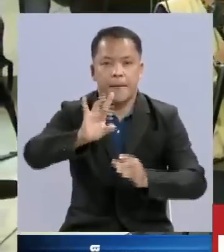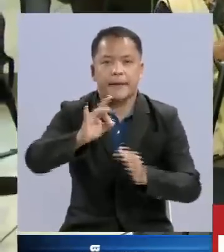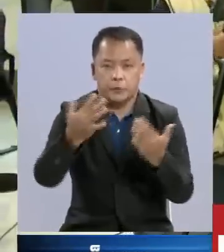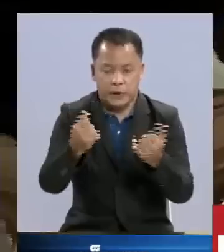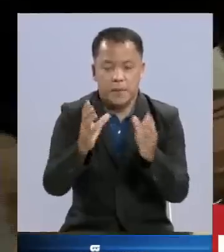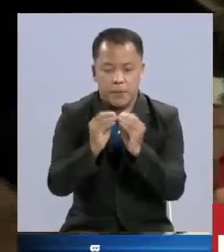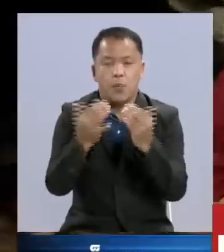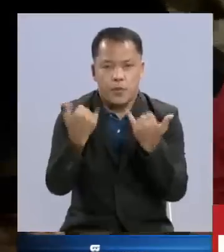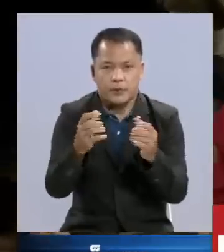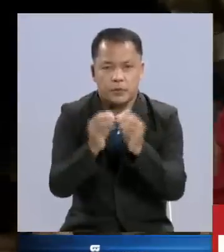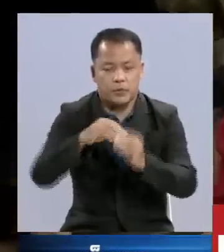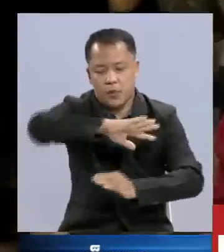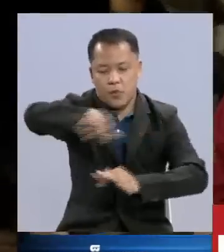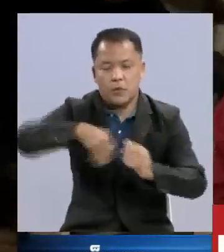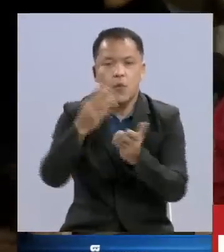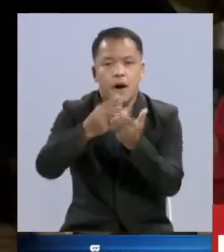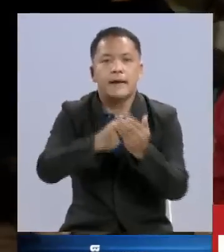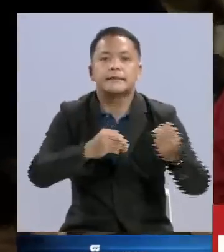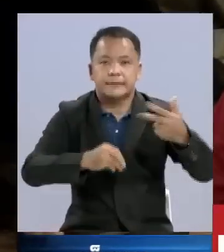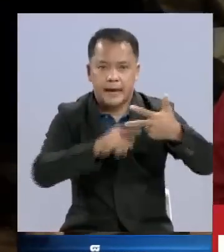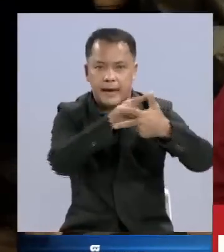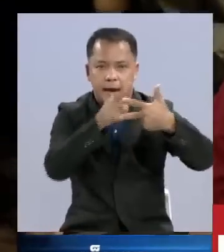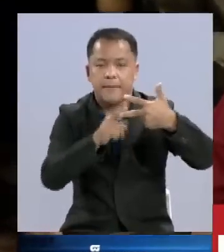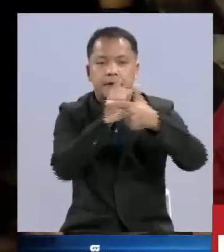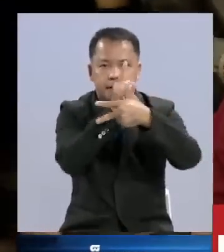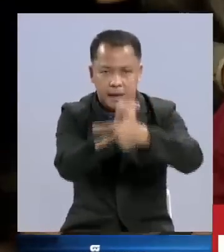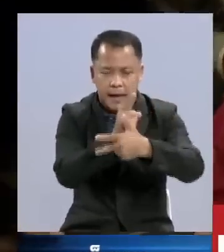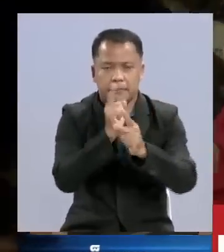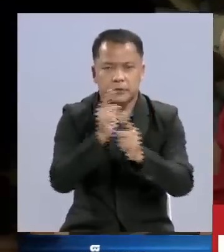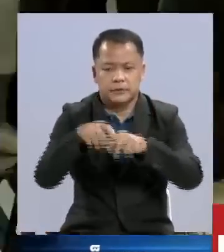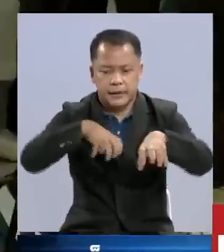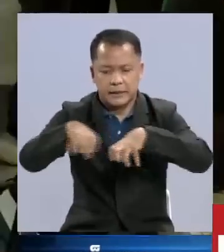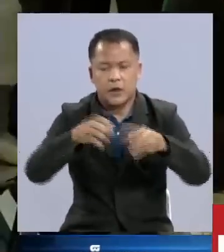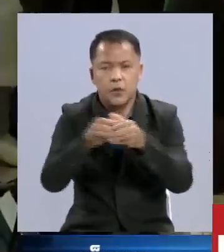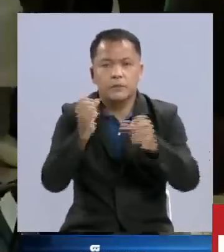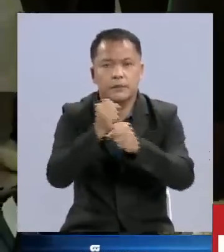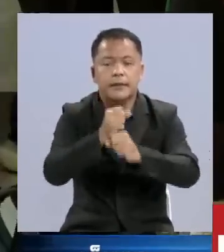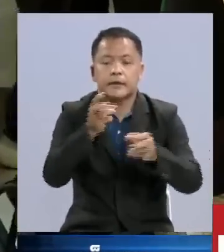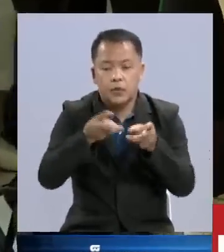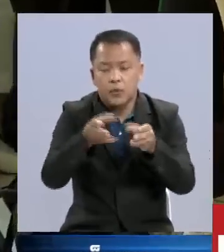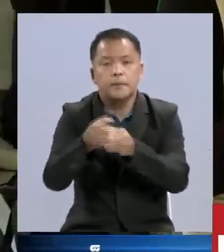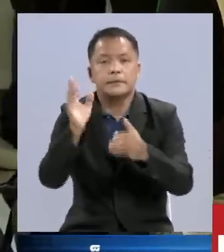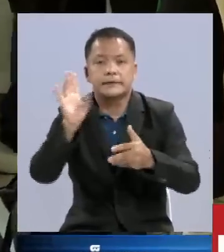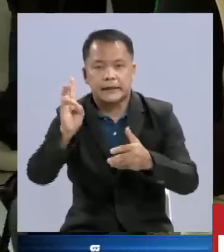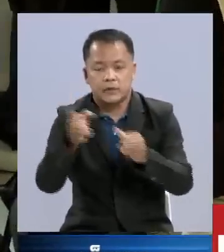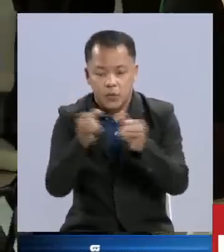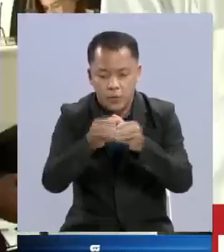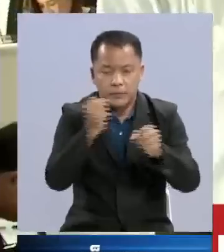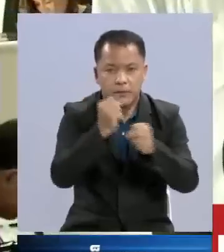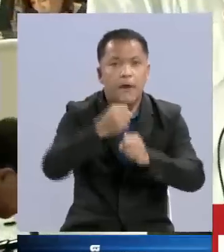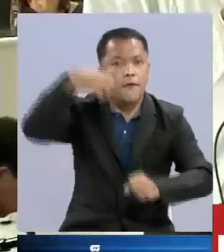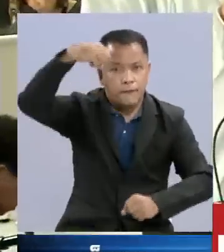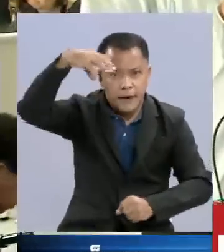โดยการประชุมวันนี้จะมีทั้งหมด3วาระสำคัญนะครับคือติดตามความคืบหน้าการจัดตั้งคณะทำงานทั้ง7คณะอาทิคณะทำงานค่า